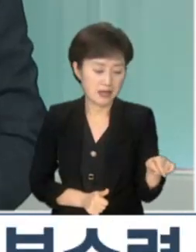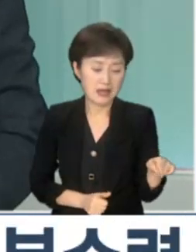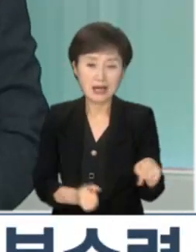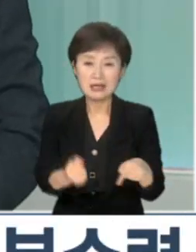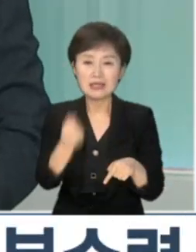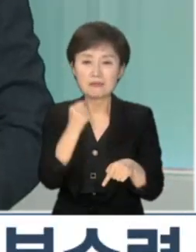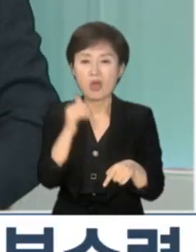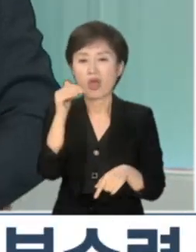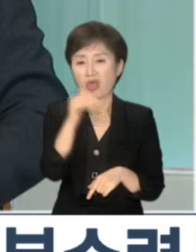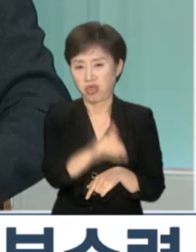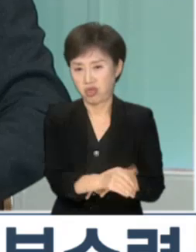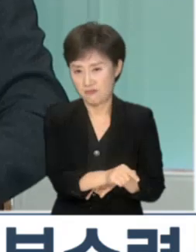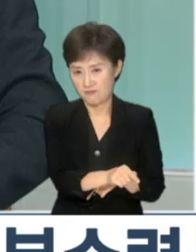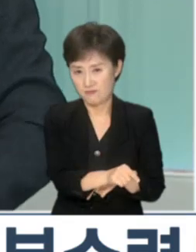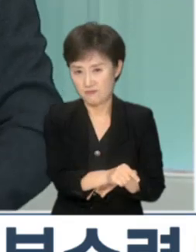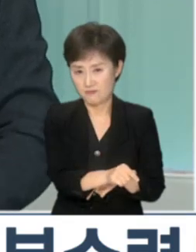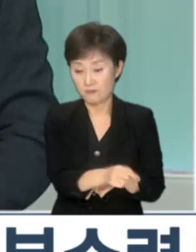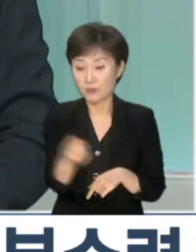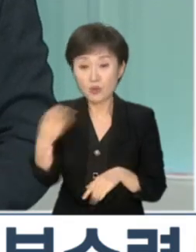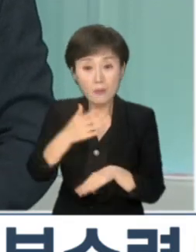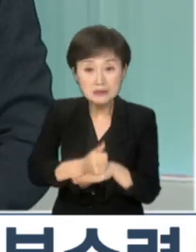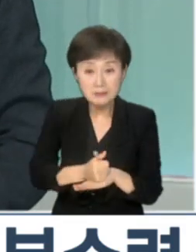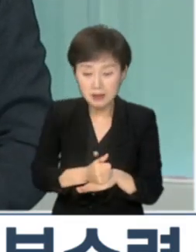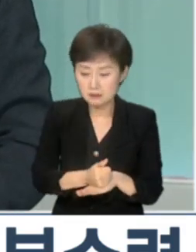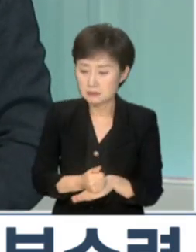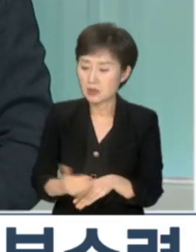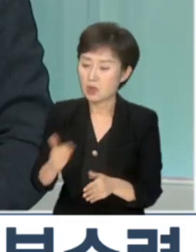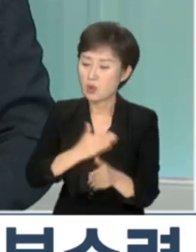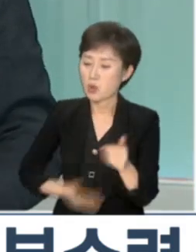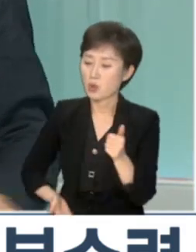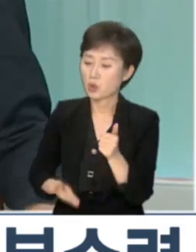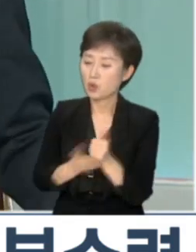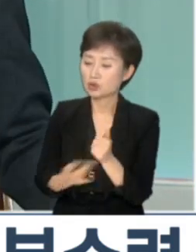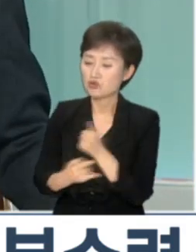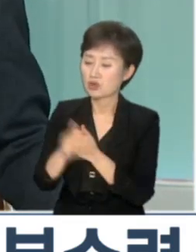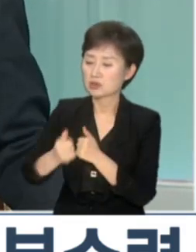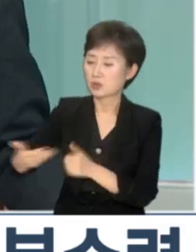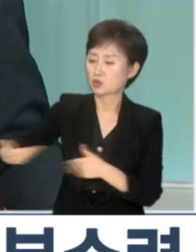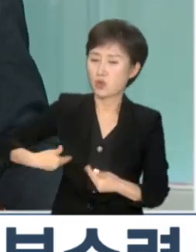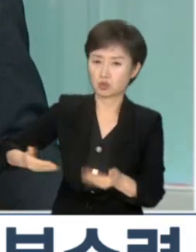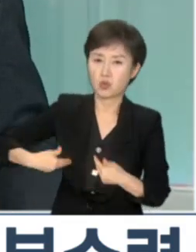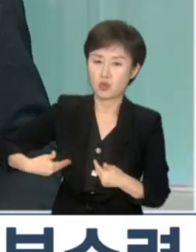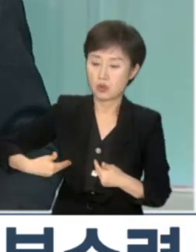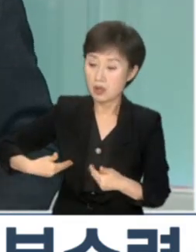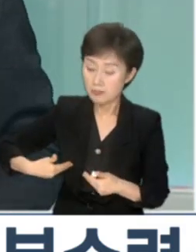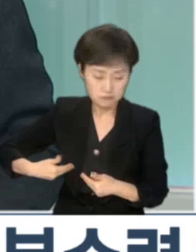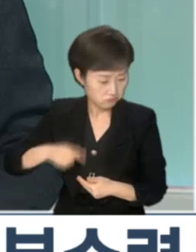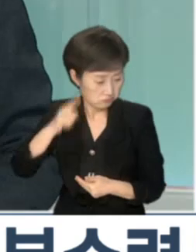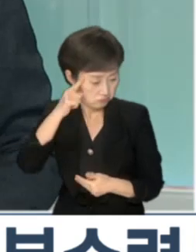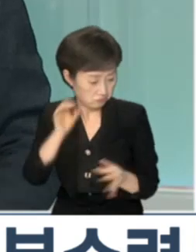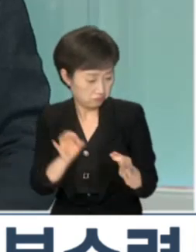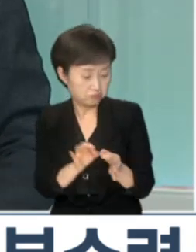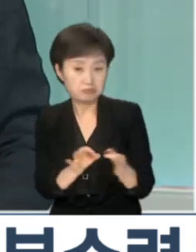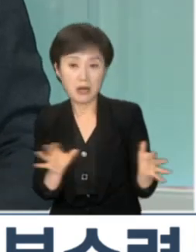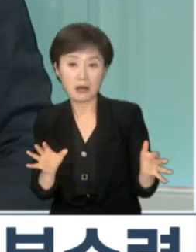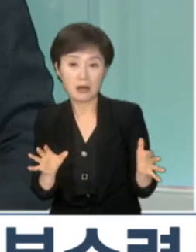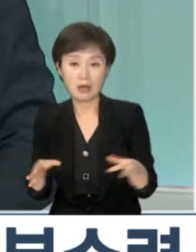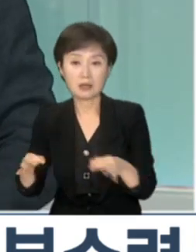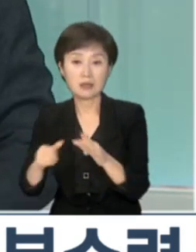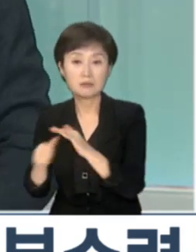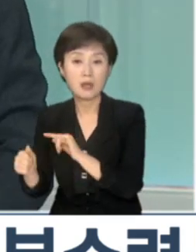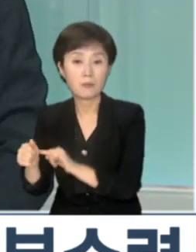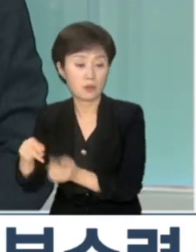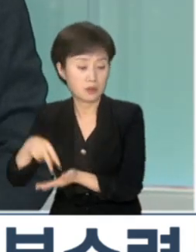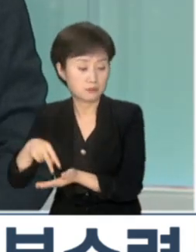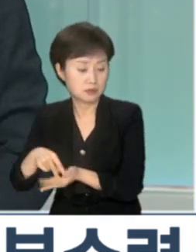결국 마지막에 또 공천심사위원장까지 또 요청을 한 것은 이거는 또 새로운 또 이야기이기 때문에 결국은 김기현